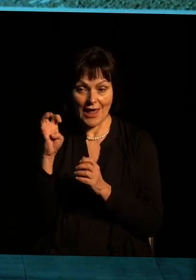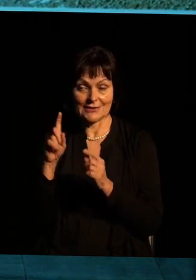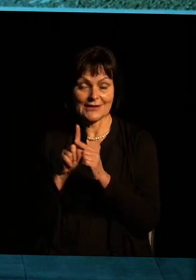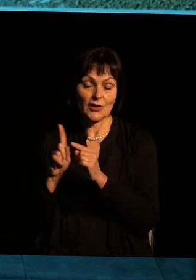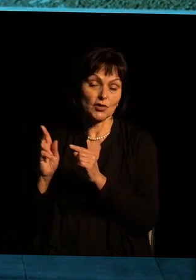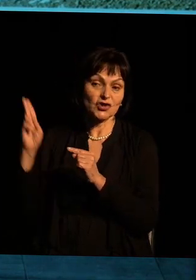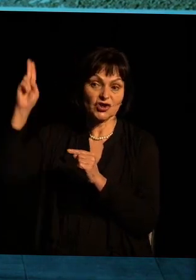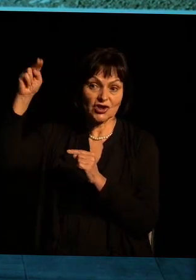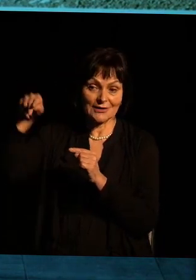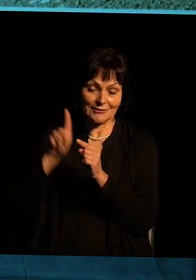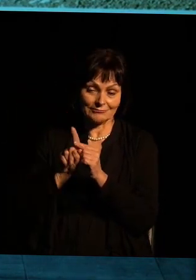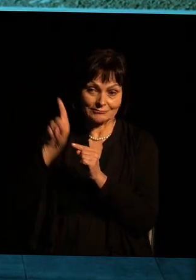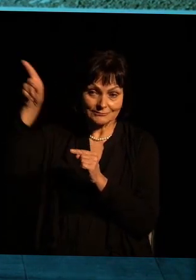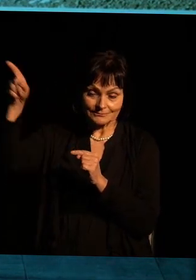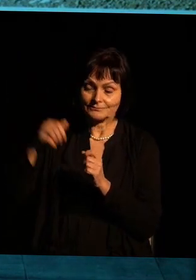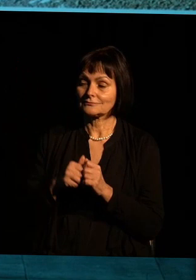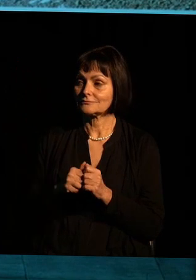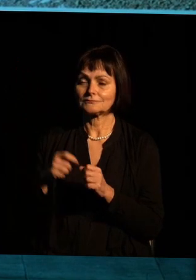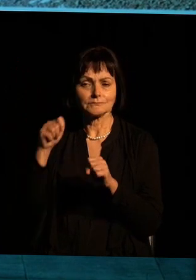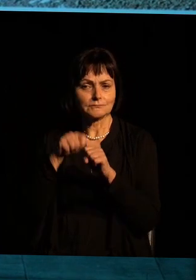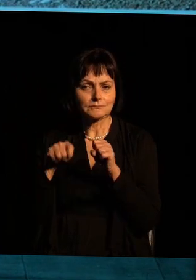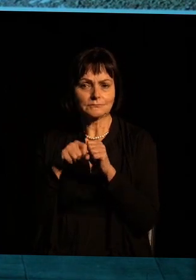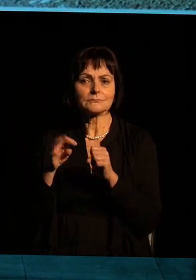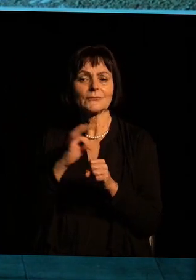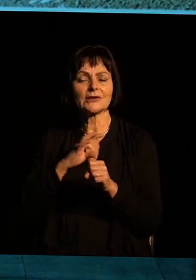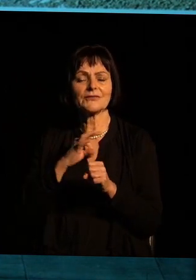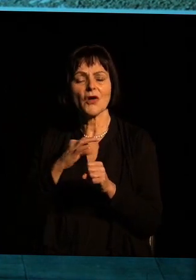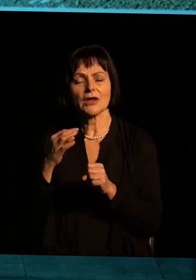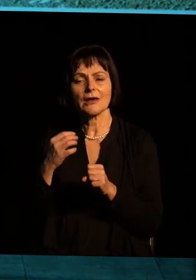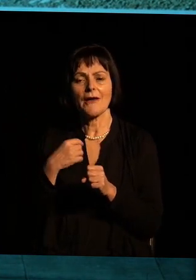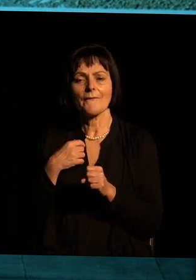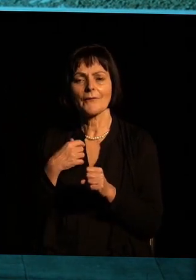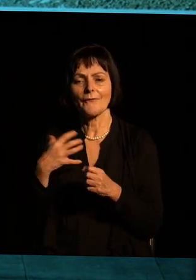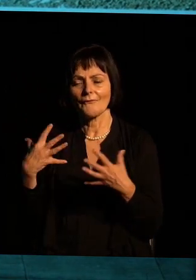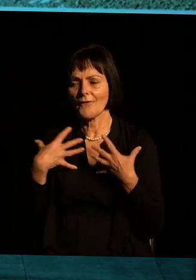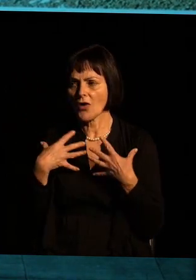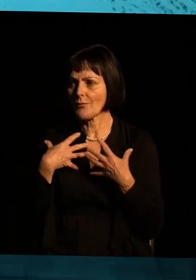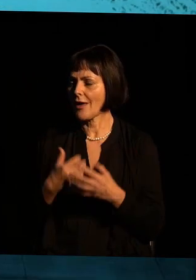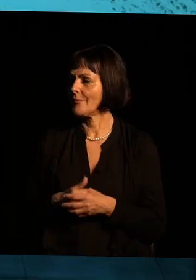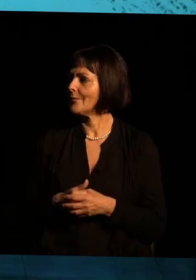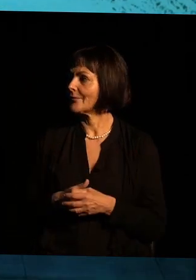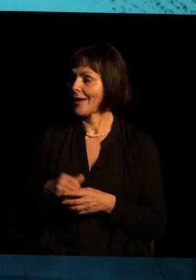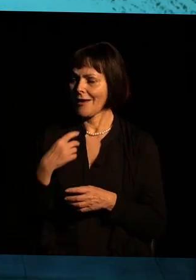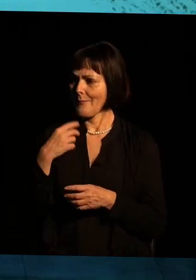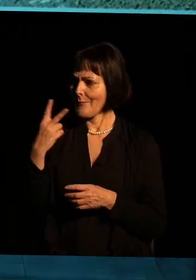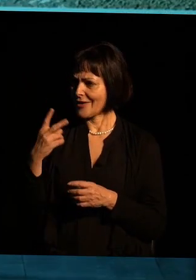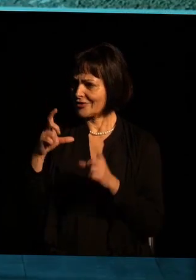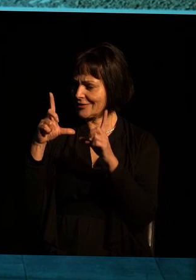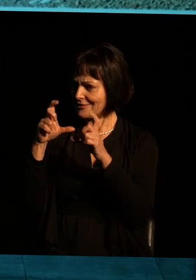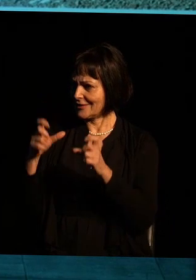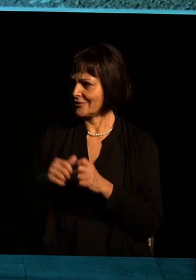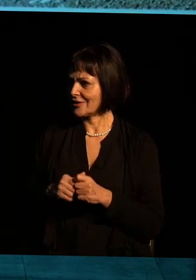szczytu, także sprawdzałem swoją jakby jeszcze wydolność. No właśnie, bo jak się patrzy na zdjęcia,